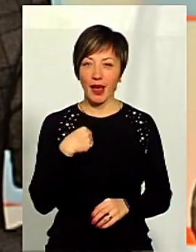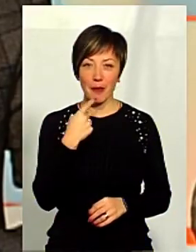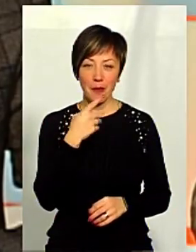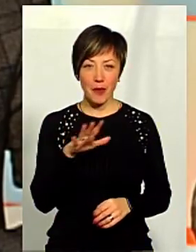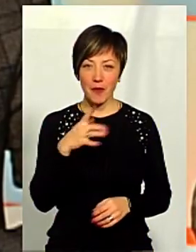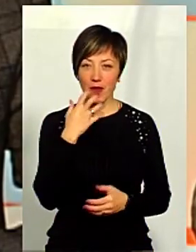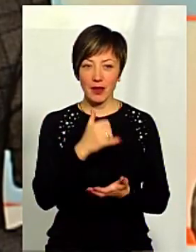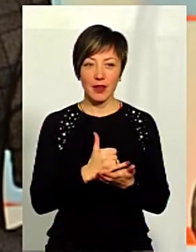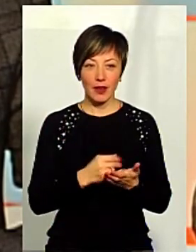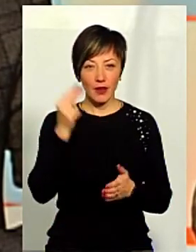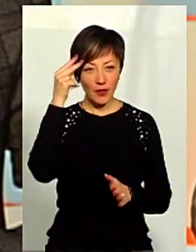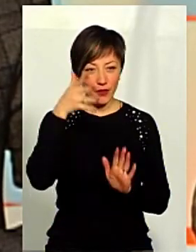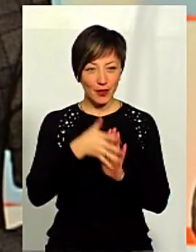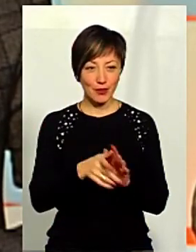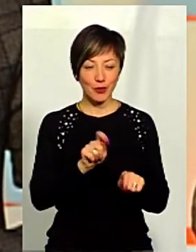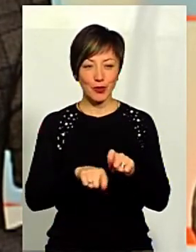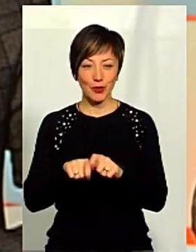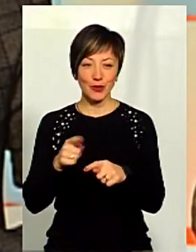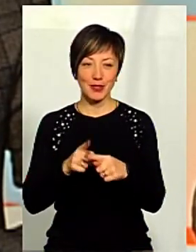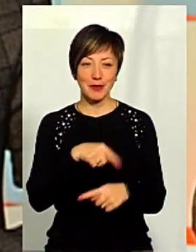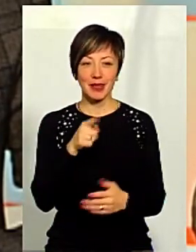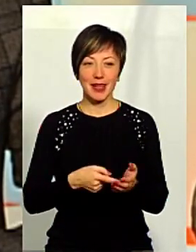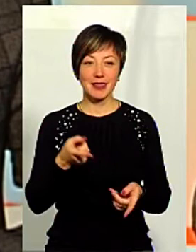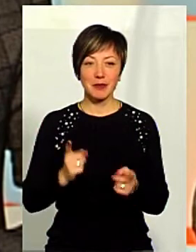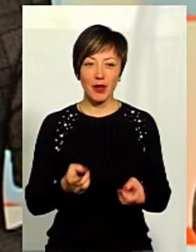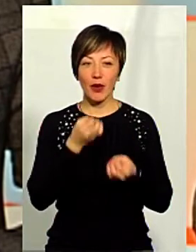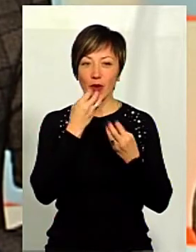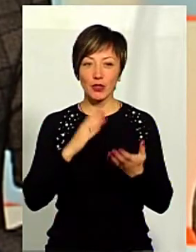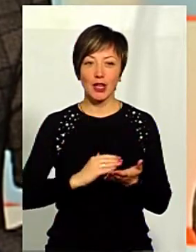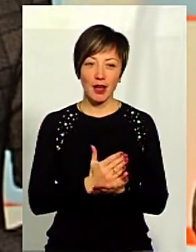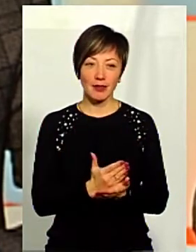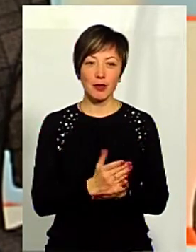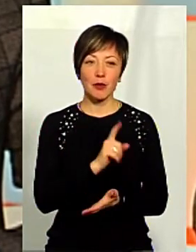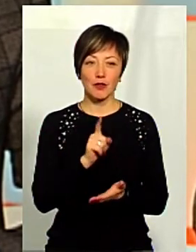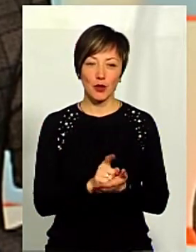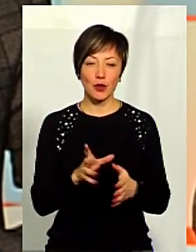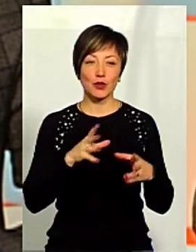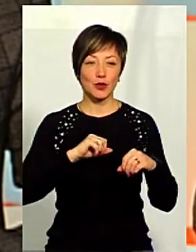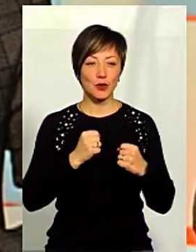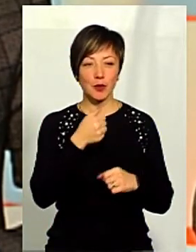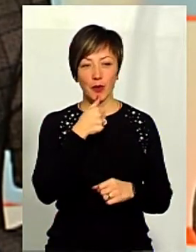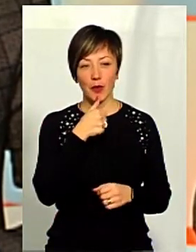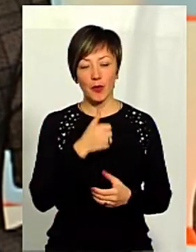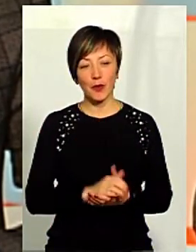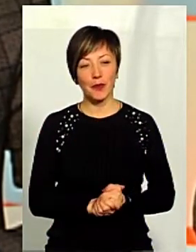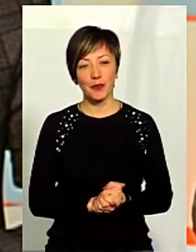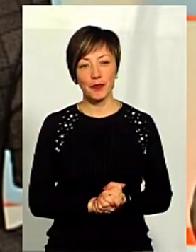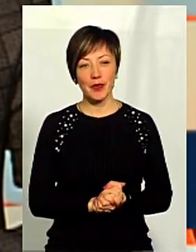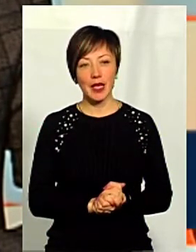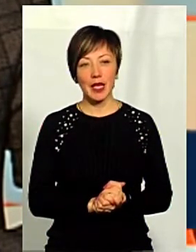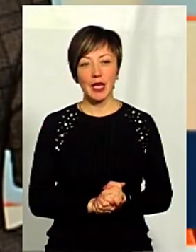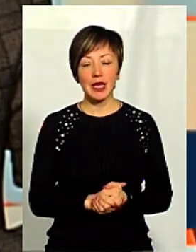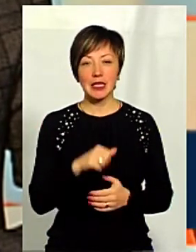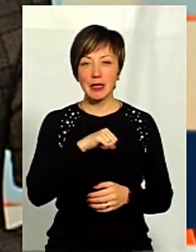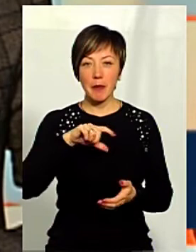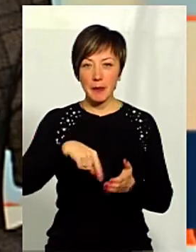глінтвейн. Якщо вивчу, відмоніторю це питання, якщо він справді хорошої якості, то обов'язково з друзями попробую. Тому що саме